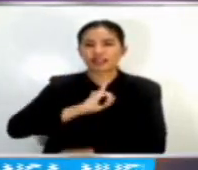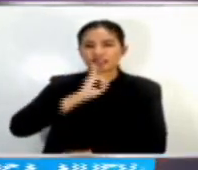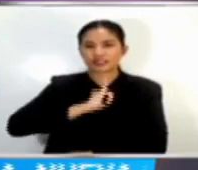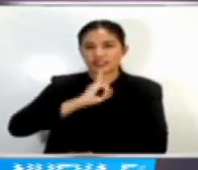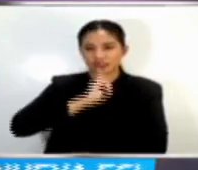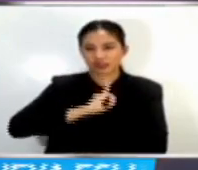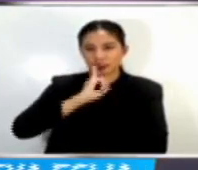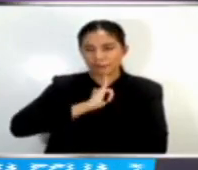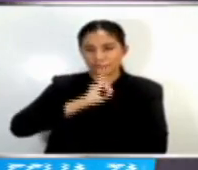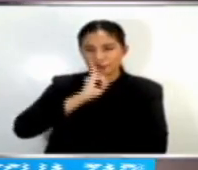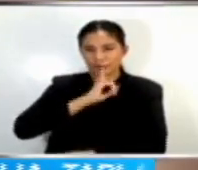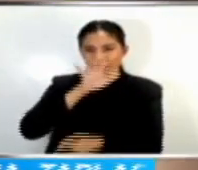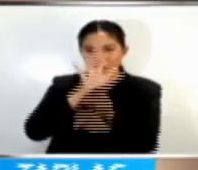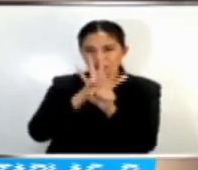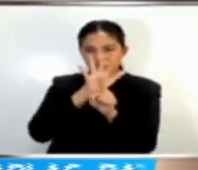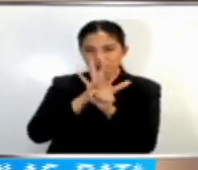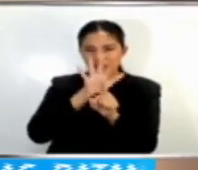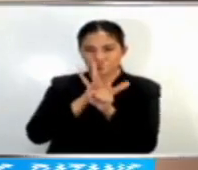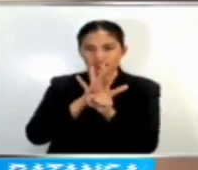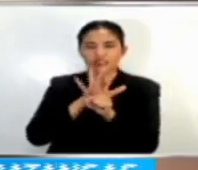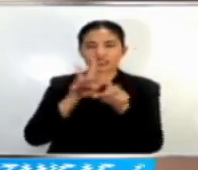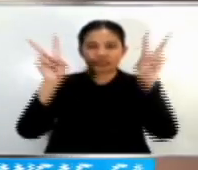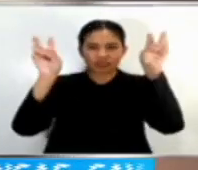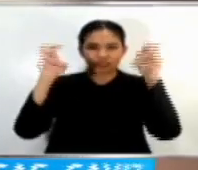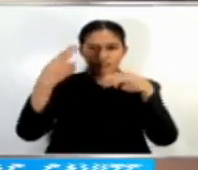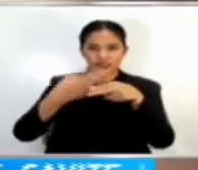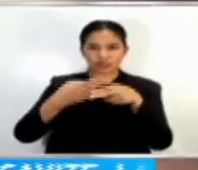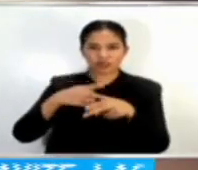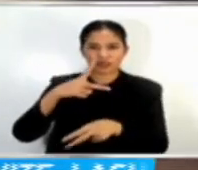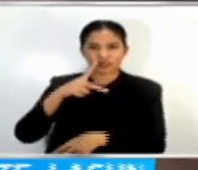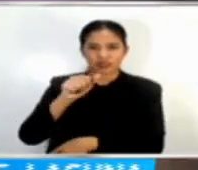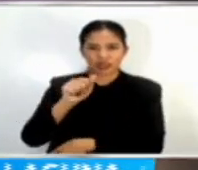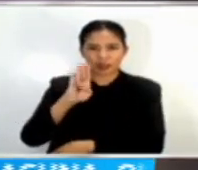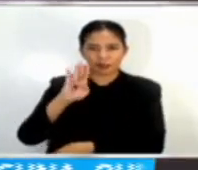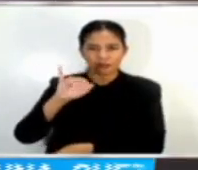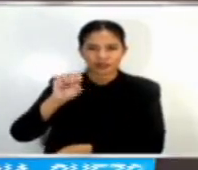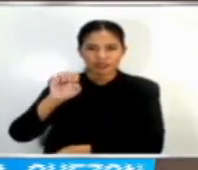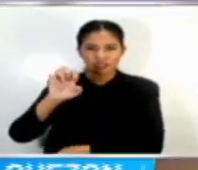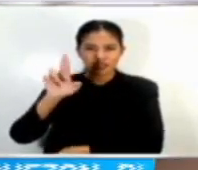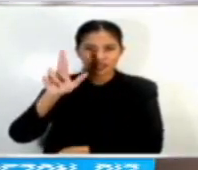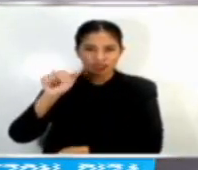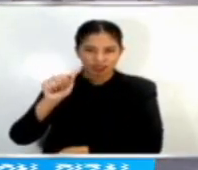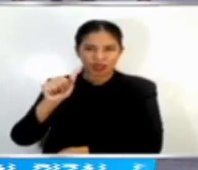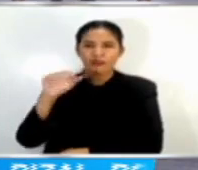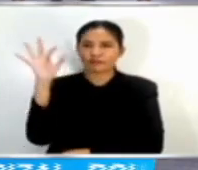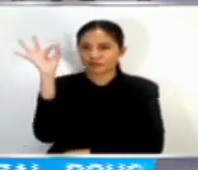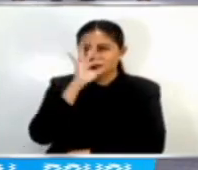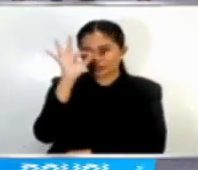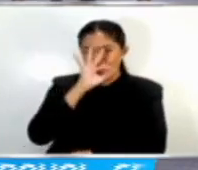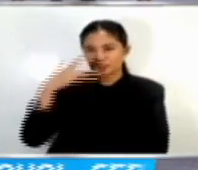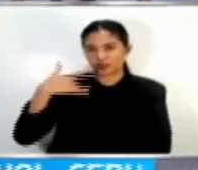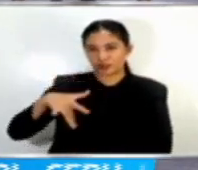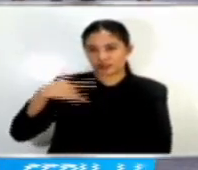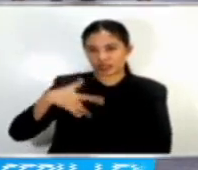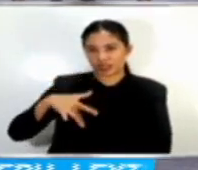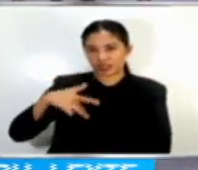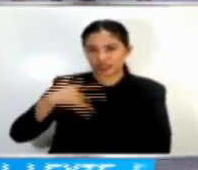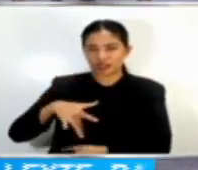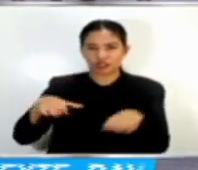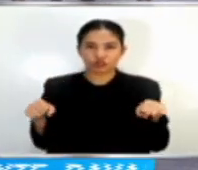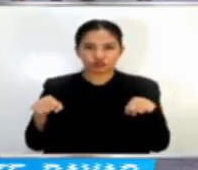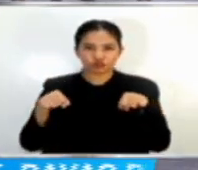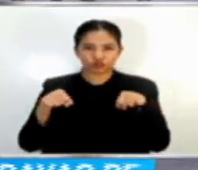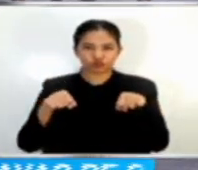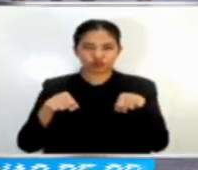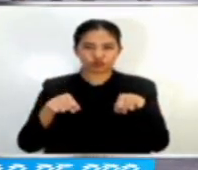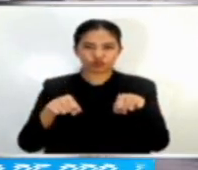na Kabisera. Mas-mas Pinoy ang feels with matching kariton na itutulak ni Mamang Sorbetero ang